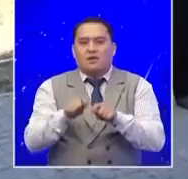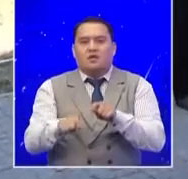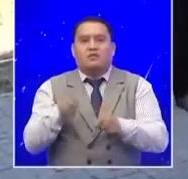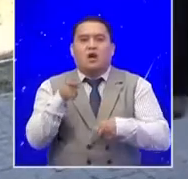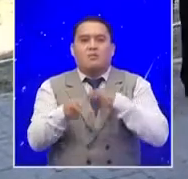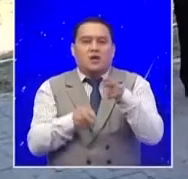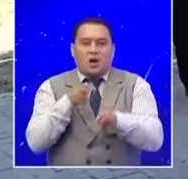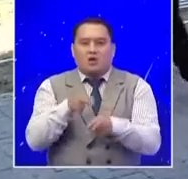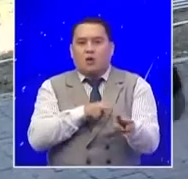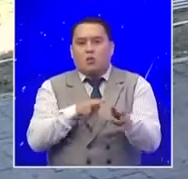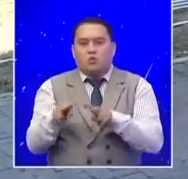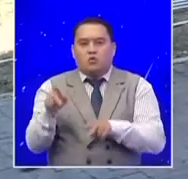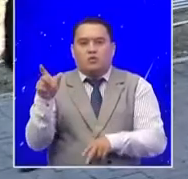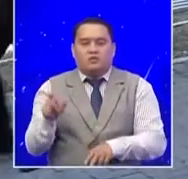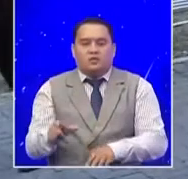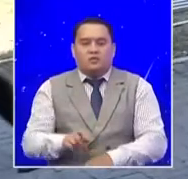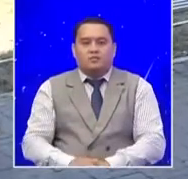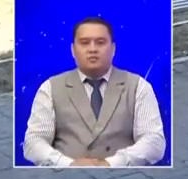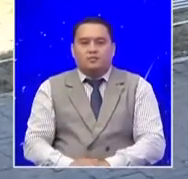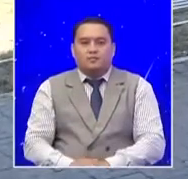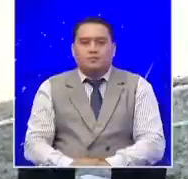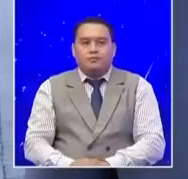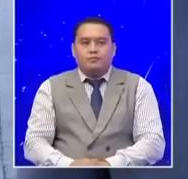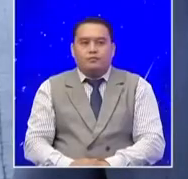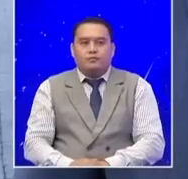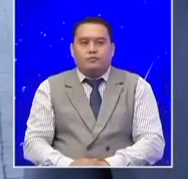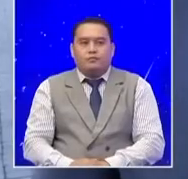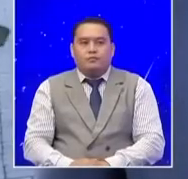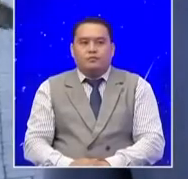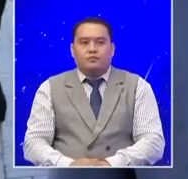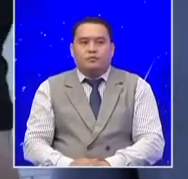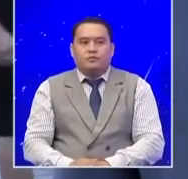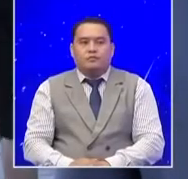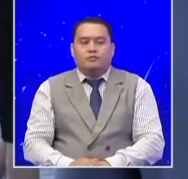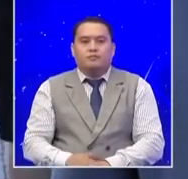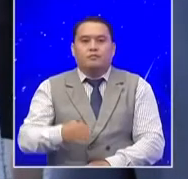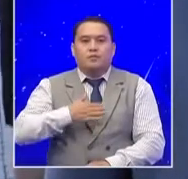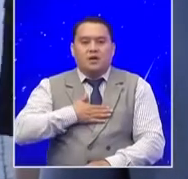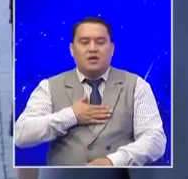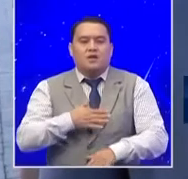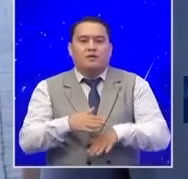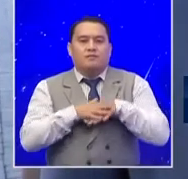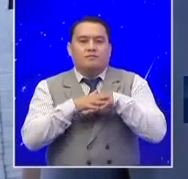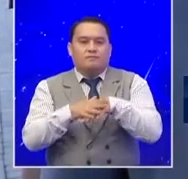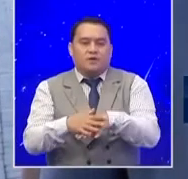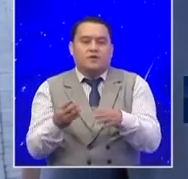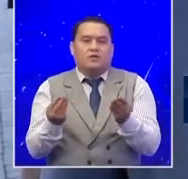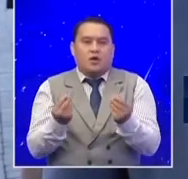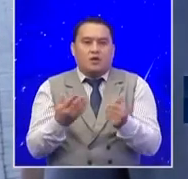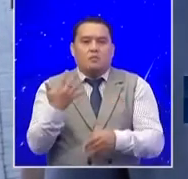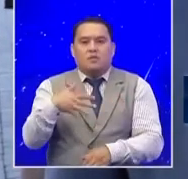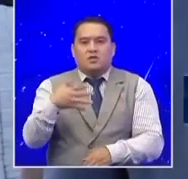операции или наблюдении пациента в реанимации. В этом году решением учредителя выделена сумма